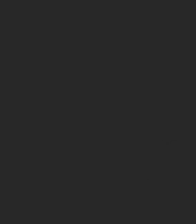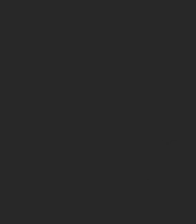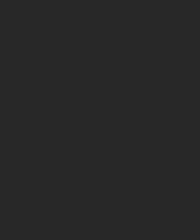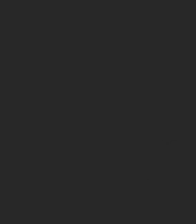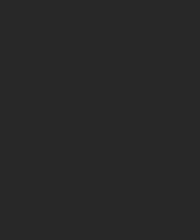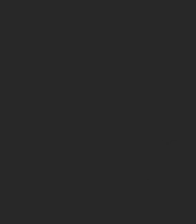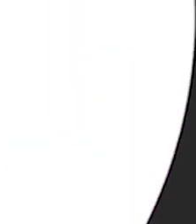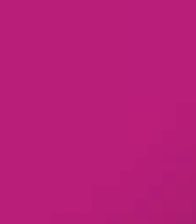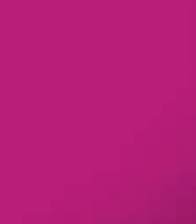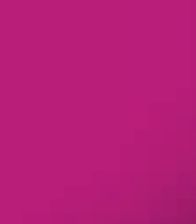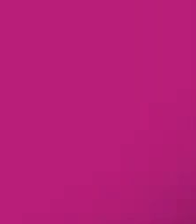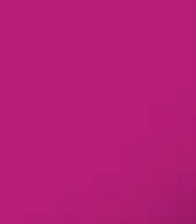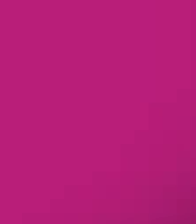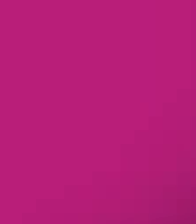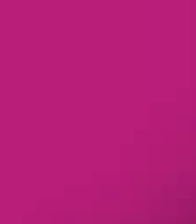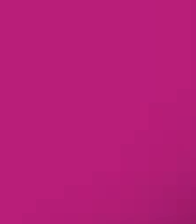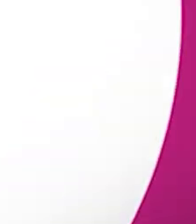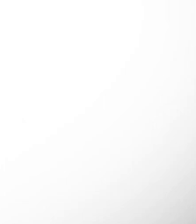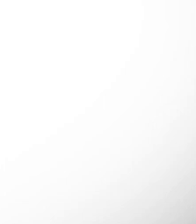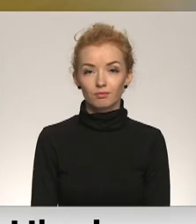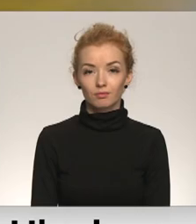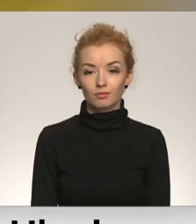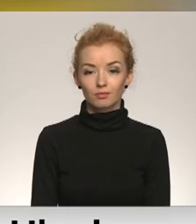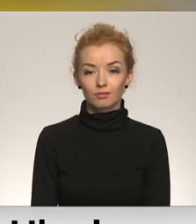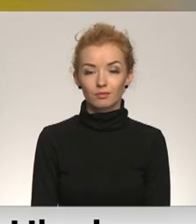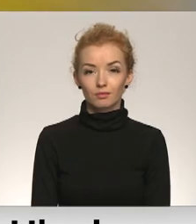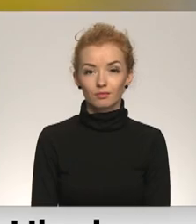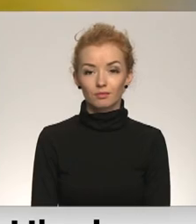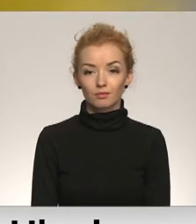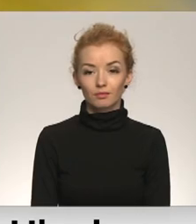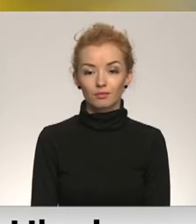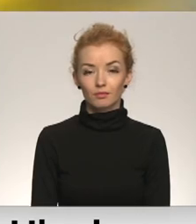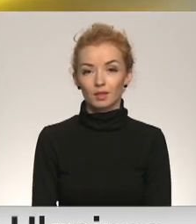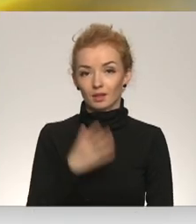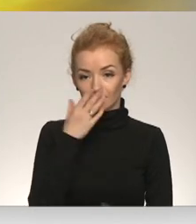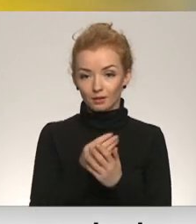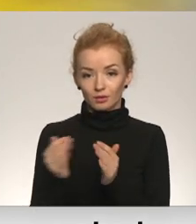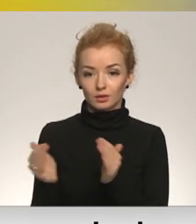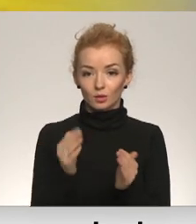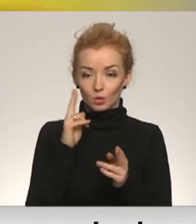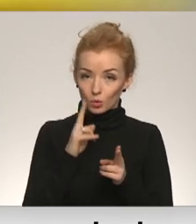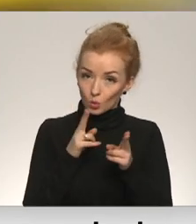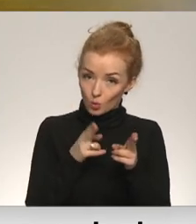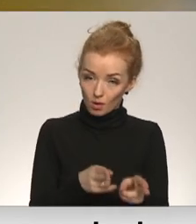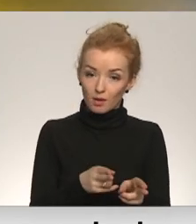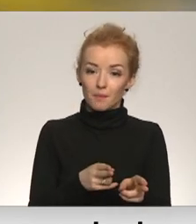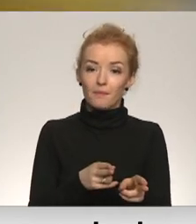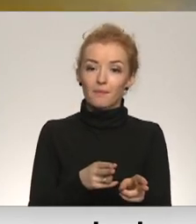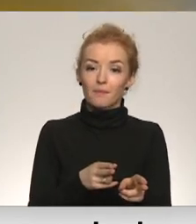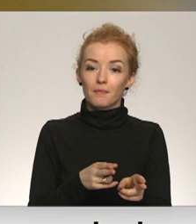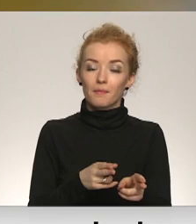Re, viss ēters ir te! Liekot gulēt savus zīdainīšus, viņas nespēja nedomāt par